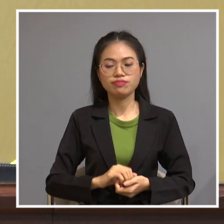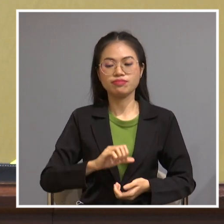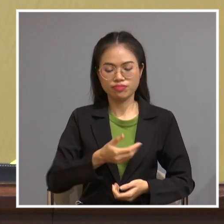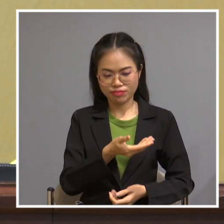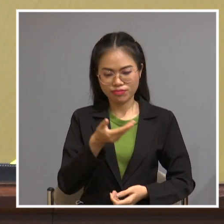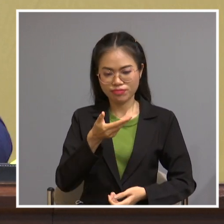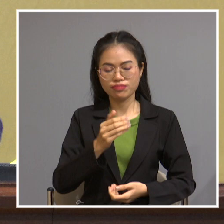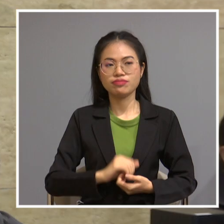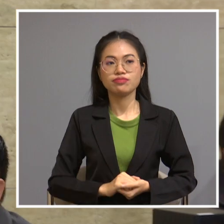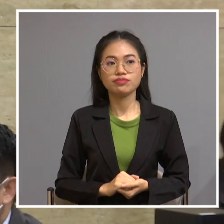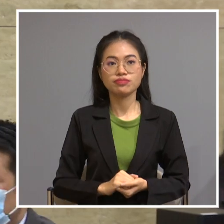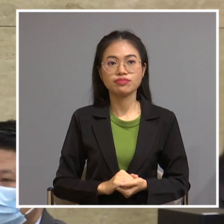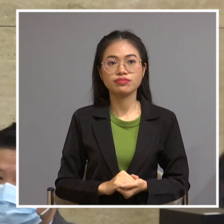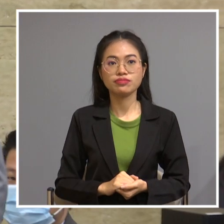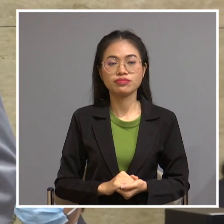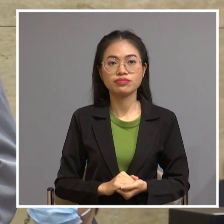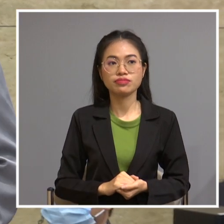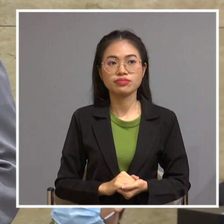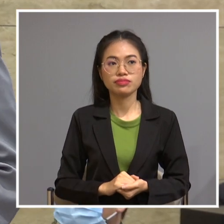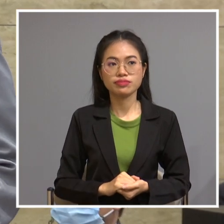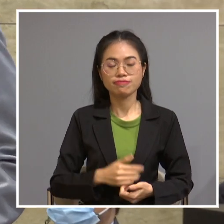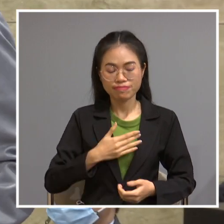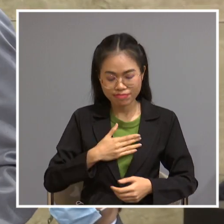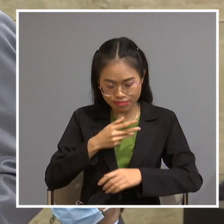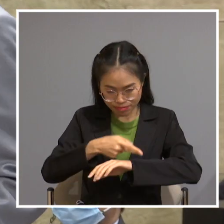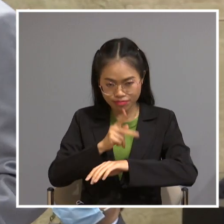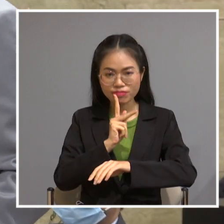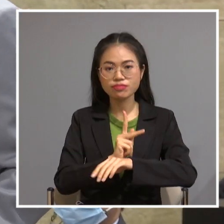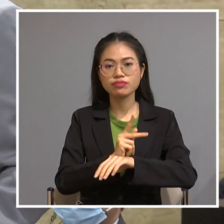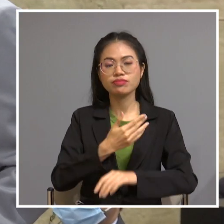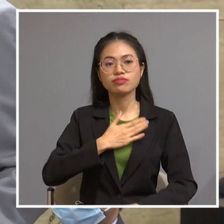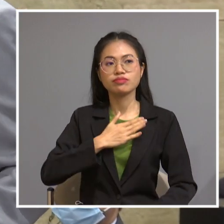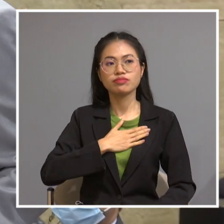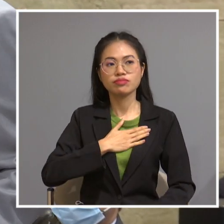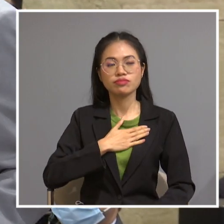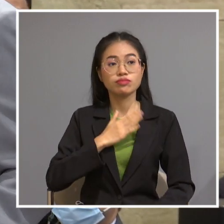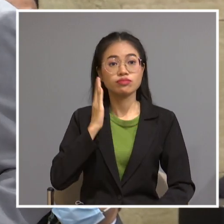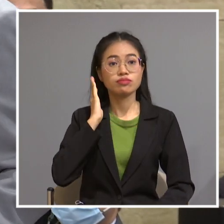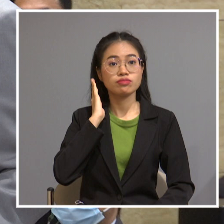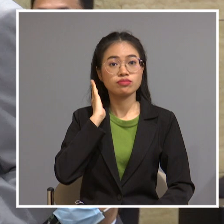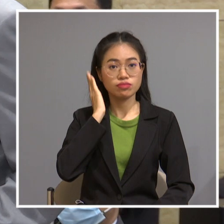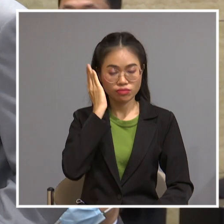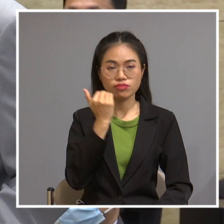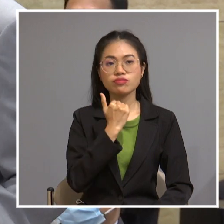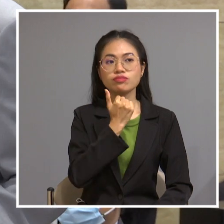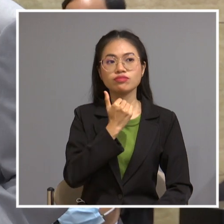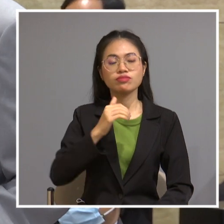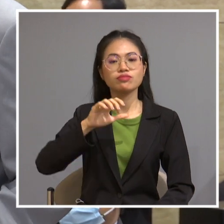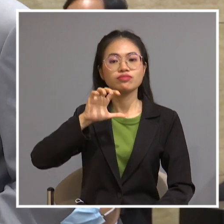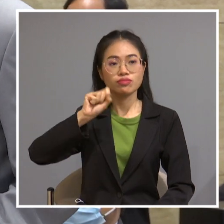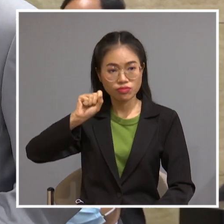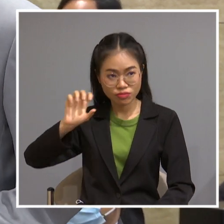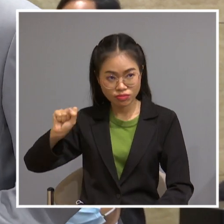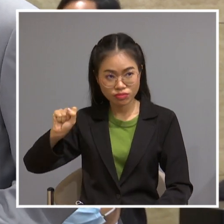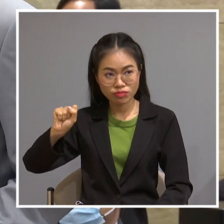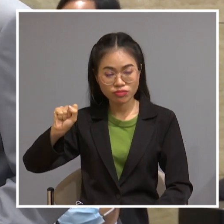บท่ประเธานที่ขลบครั กบผมนายเลิศักษพัฒนชิกูณสมาชิษ์พาผู้แถนลท